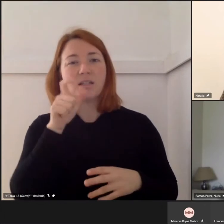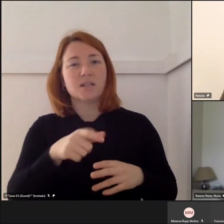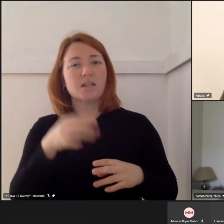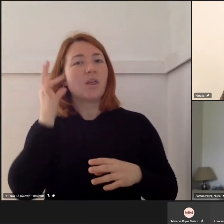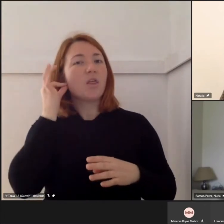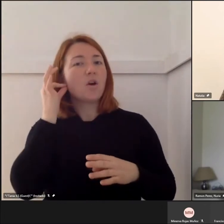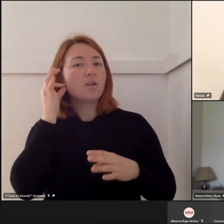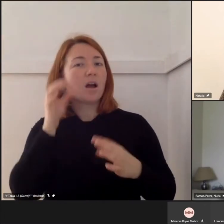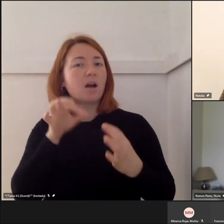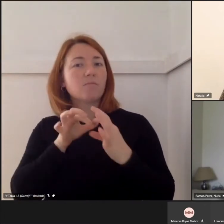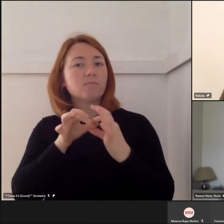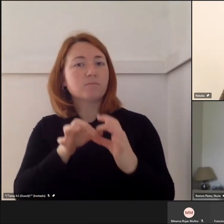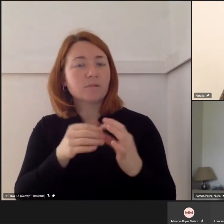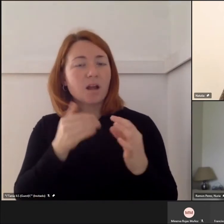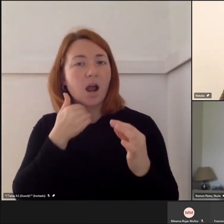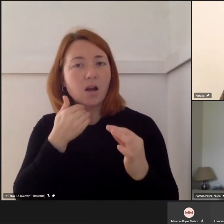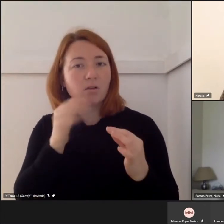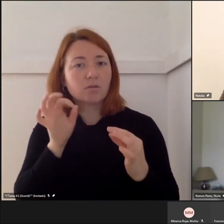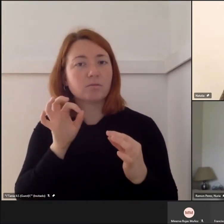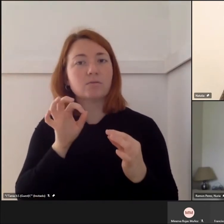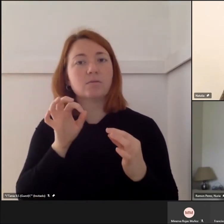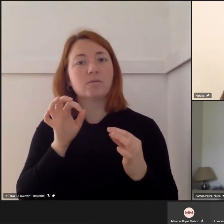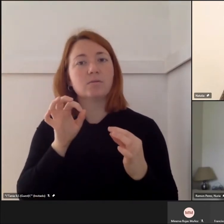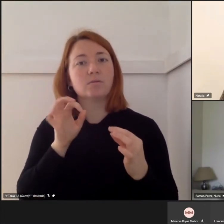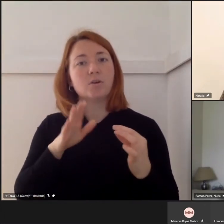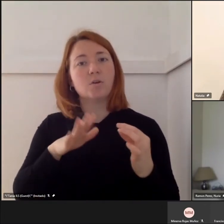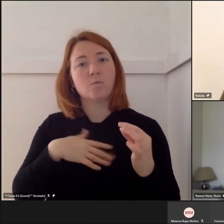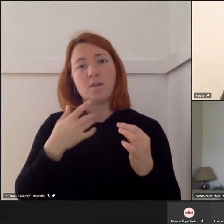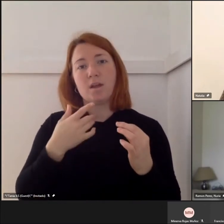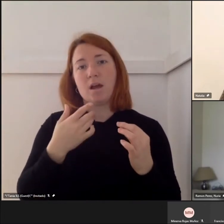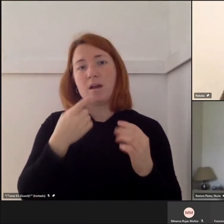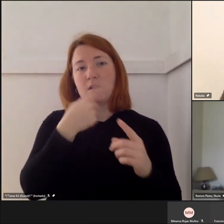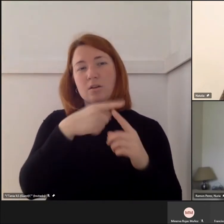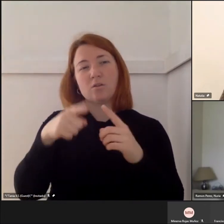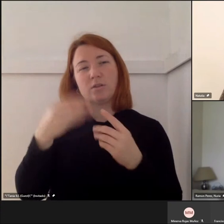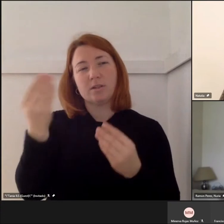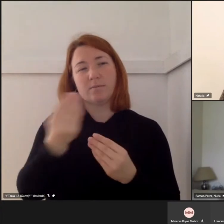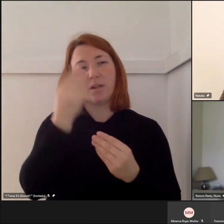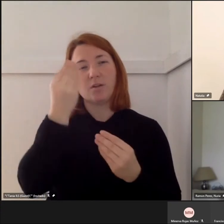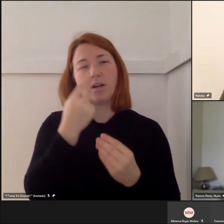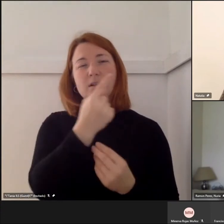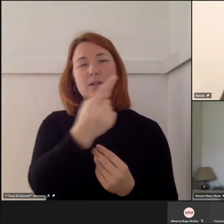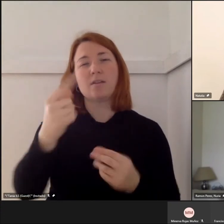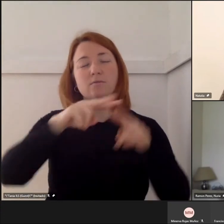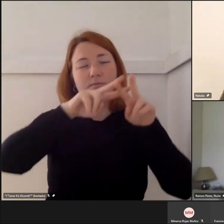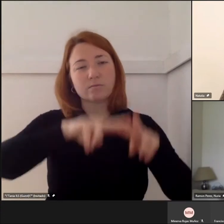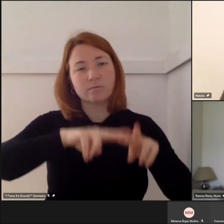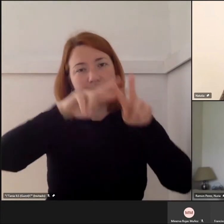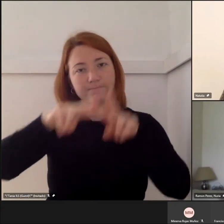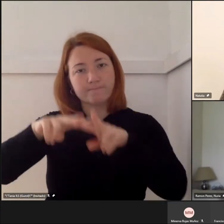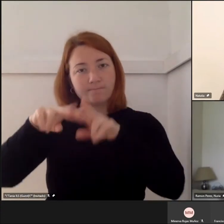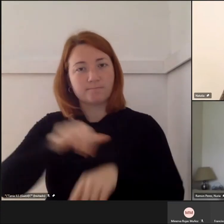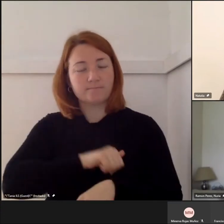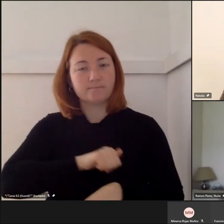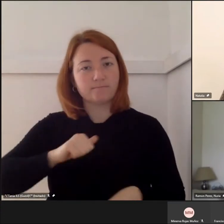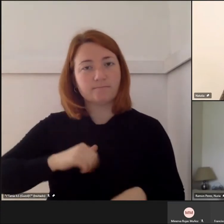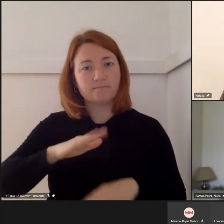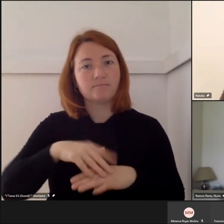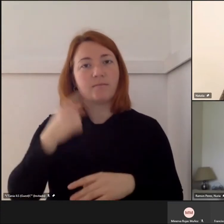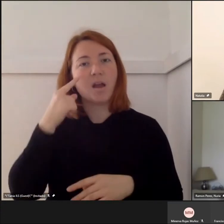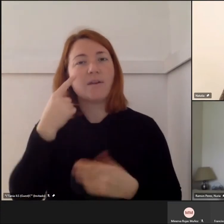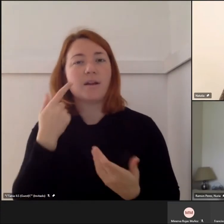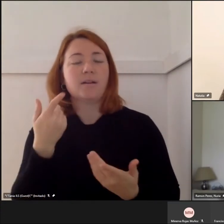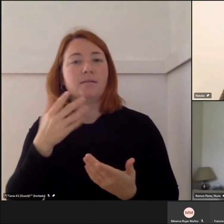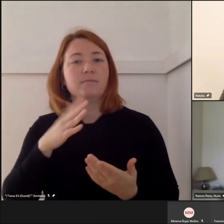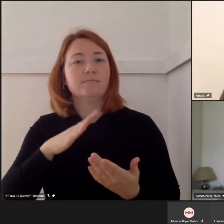vinculada, si hi havia coses que s'havien pogut fer millor, i penso que aquest exercici també és important perquè ens permetrà, i ara també amb alguns dels